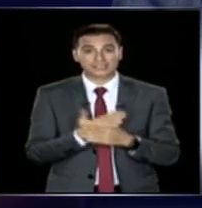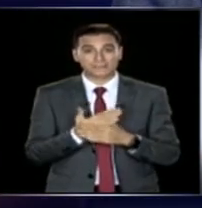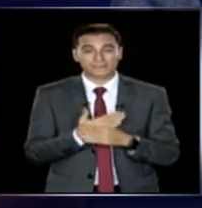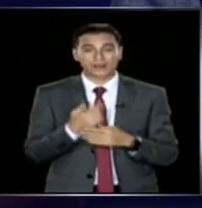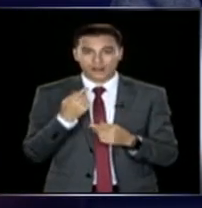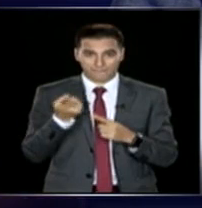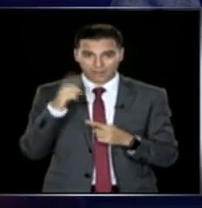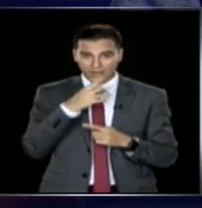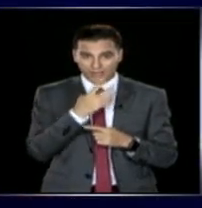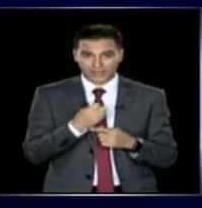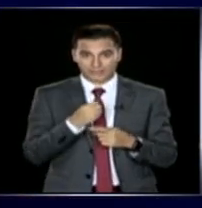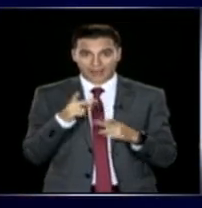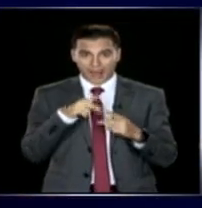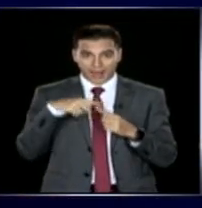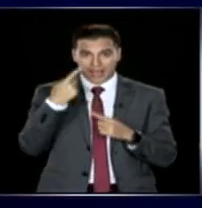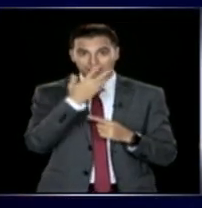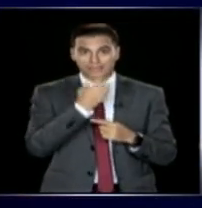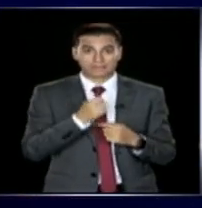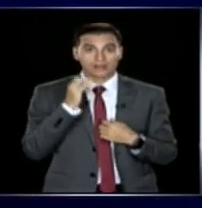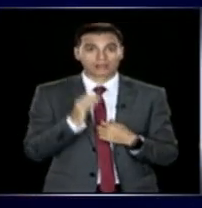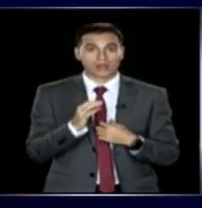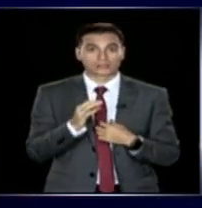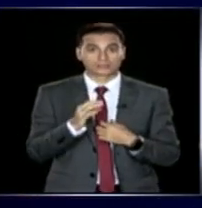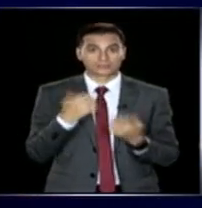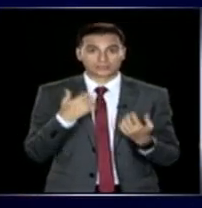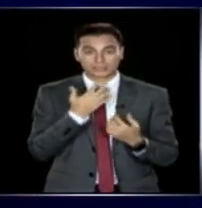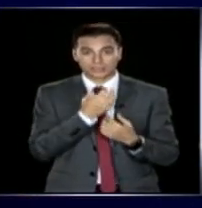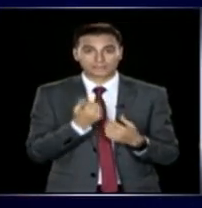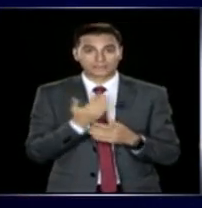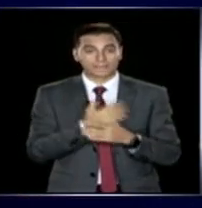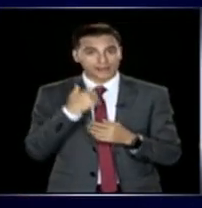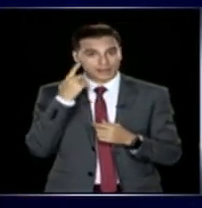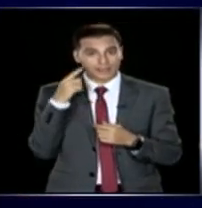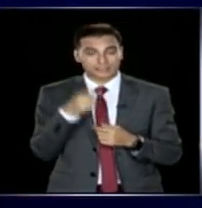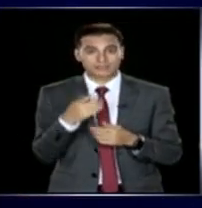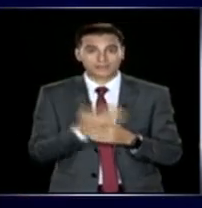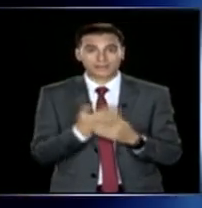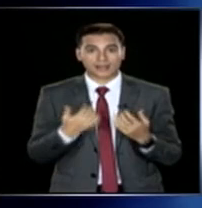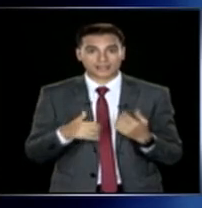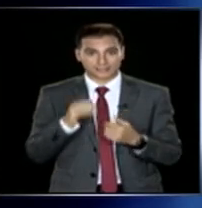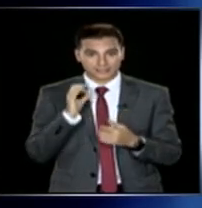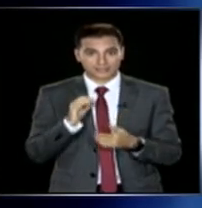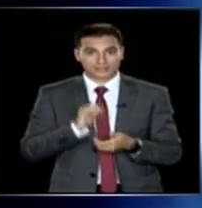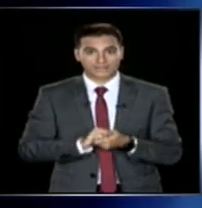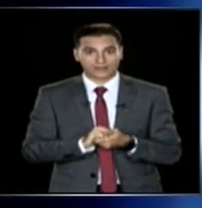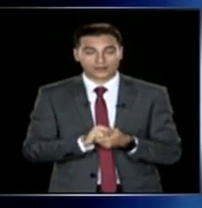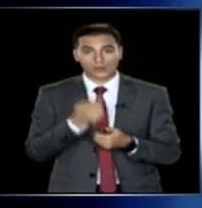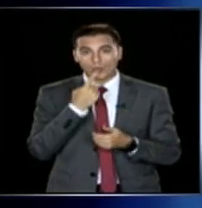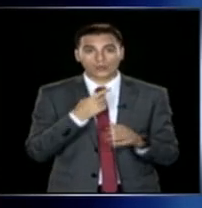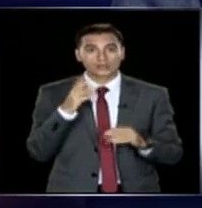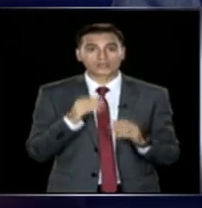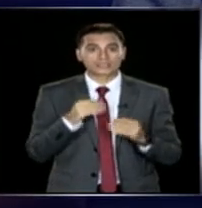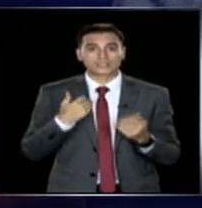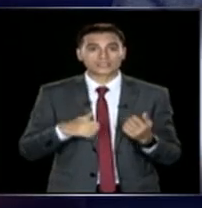ليه؟ المره الجايه ان شاء الله. الحلقه اللي جايه طبعا، الحلقه اللي جايه تجيب الكمان معاك عشان هتعزف لنا. اكيد طبعا. احكي لي قصتك